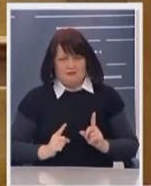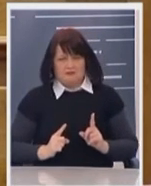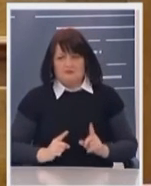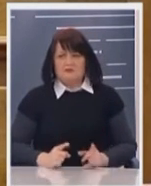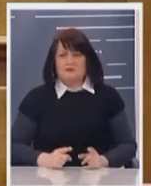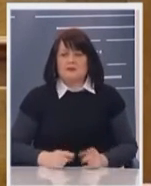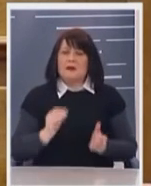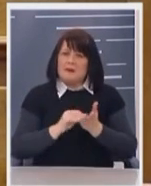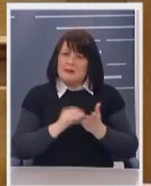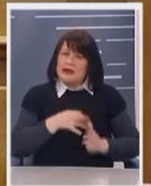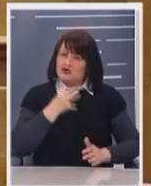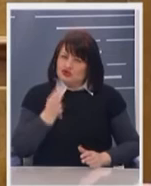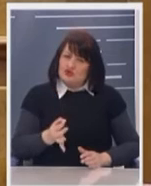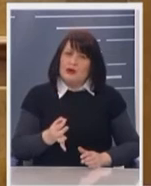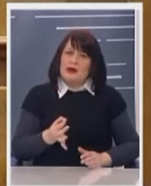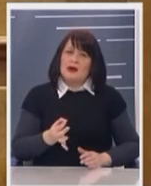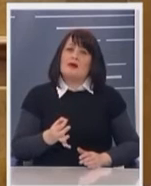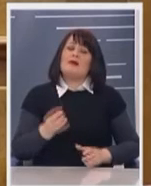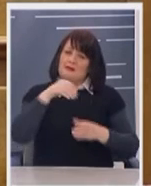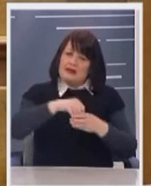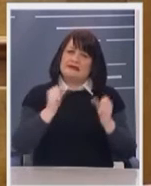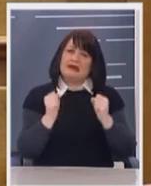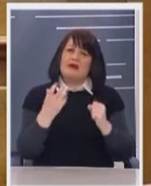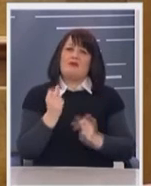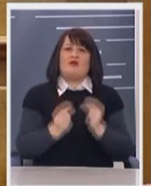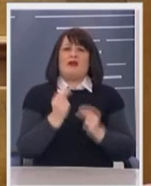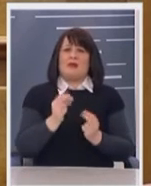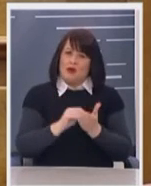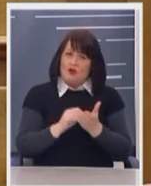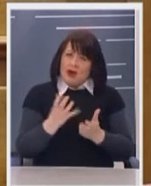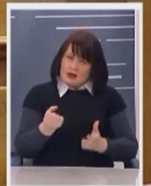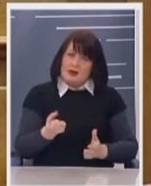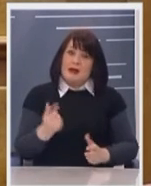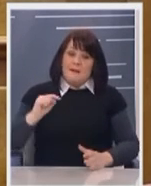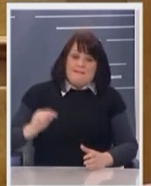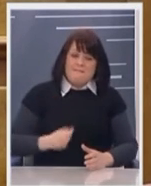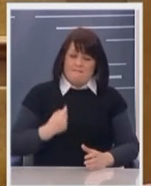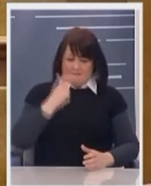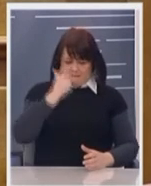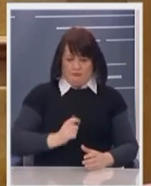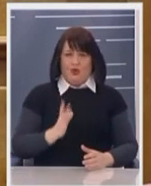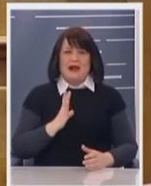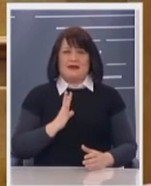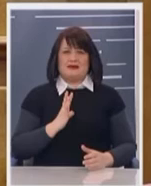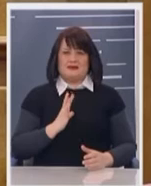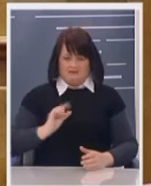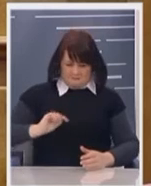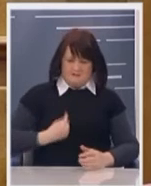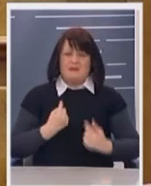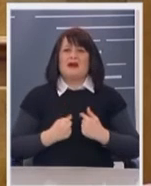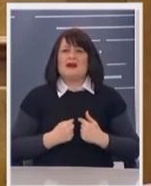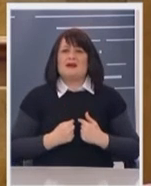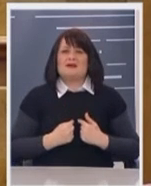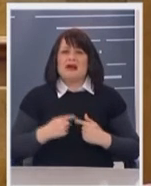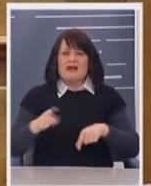διότι επαναλαμβάνω, υπάρχουν ακόμα προβλήματα στην υγεία. Αυτό που με ενοχλεί ως πολίτη είναι ότι αυτοί που